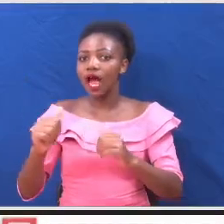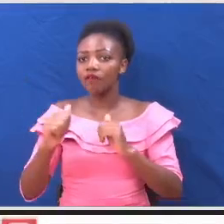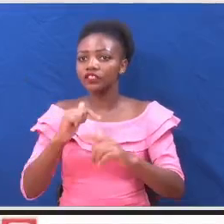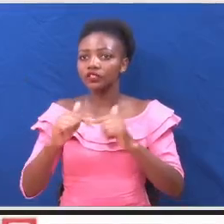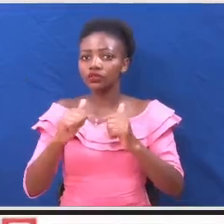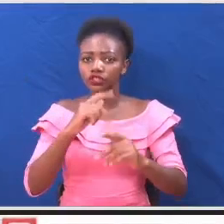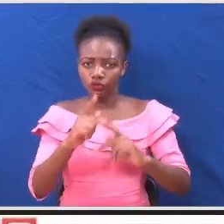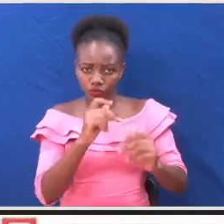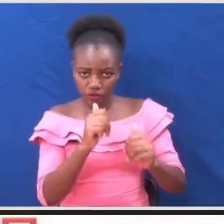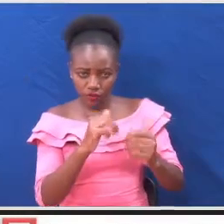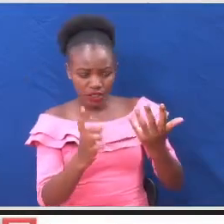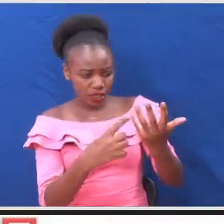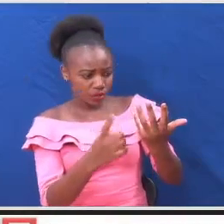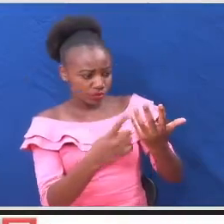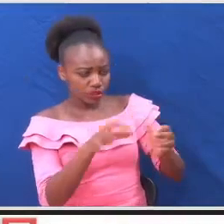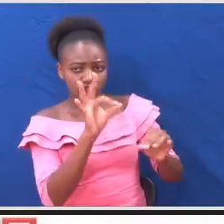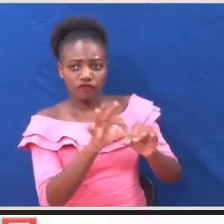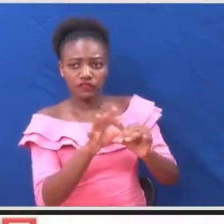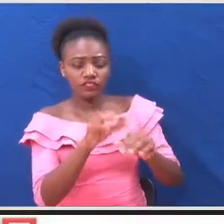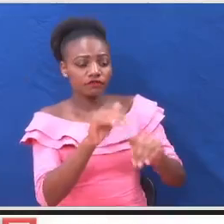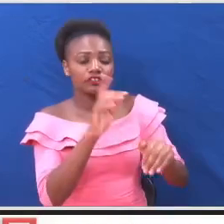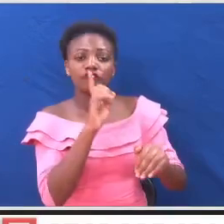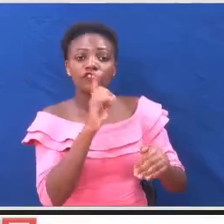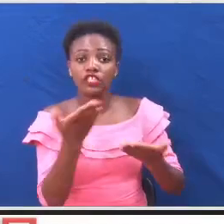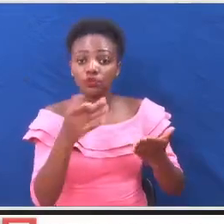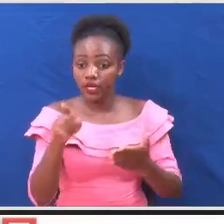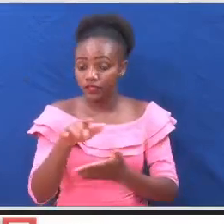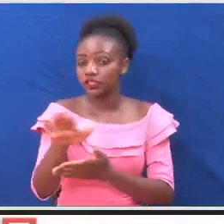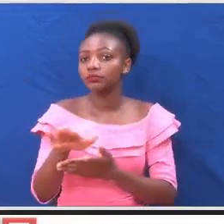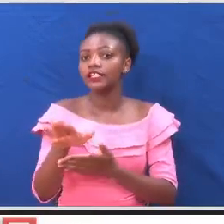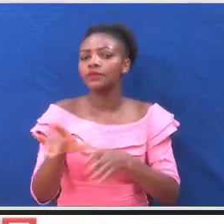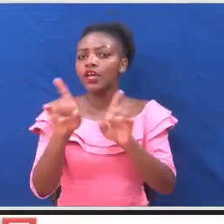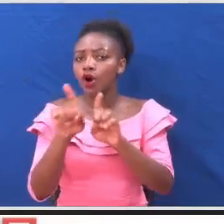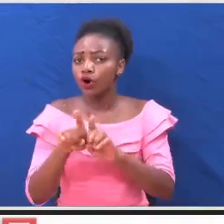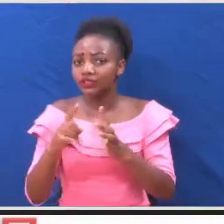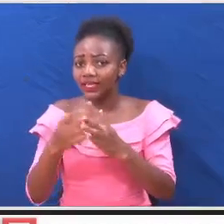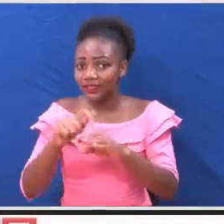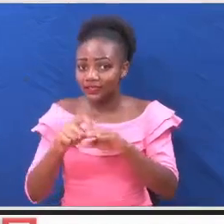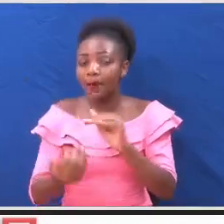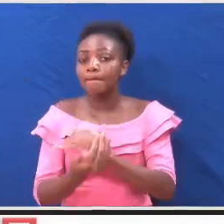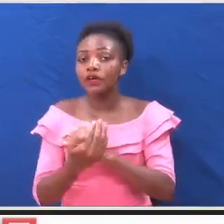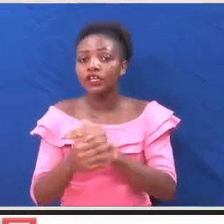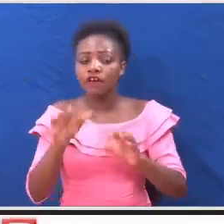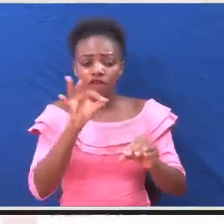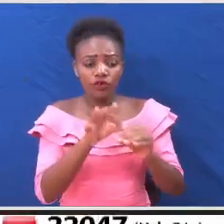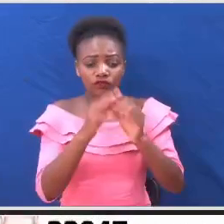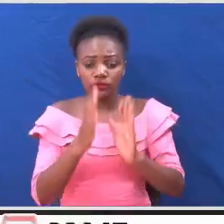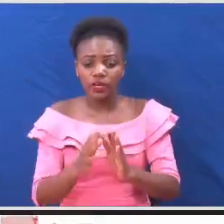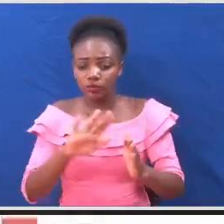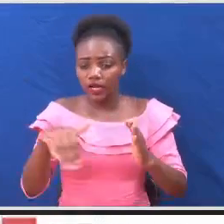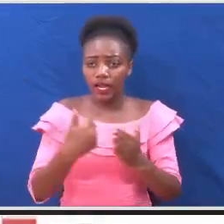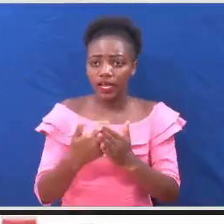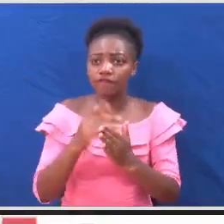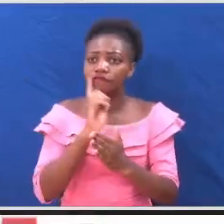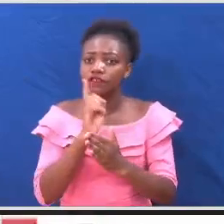Lile zoezi la kuhesabu kura ambazo zimeweza kupigwa katika kituo hiki andrin kuanzia asubuhi wapiga kura waliweza kufika maeneo